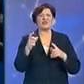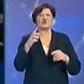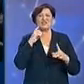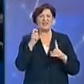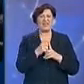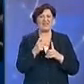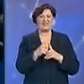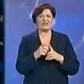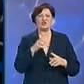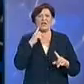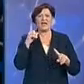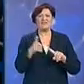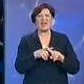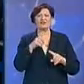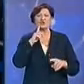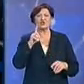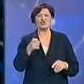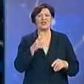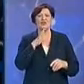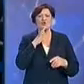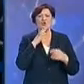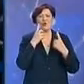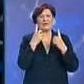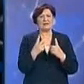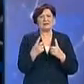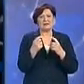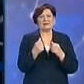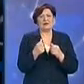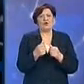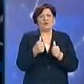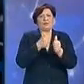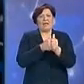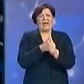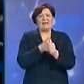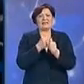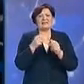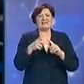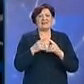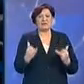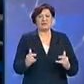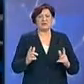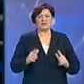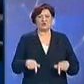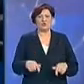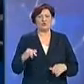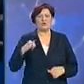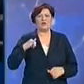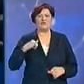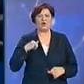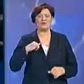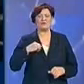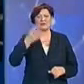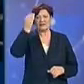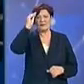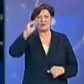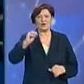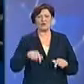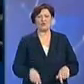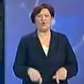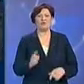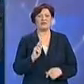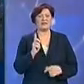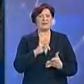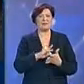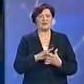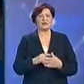Dinkić, i Tadić, i Čana koji je stao iza Tadića da bi nas sačekao danas ovde u Vojvodini sa porukom da nam ovde nije